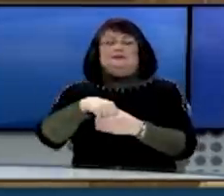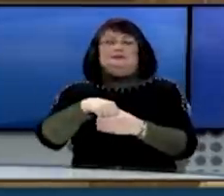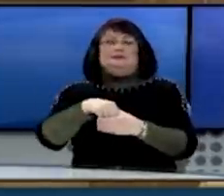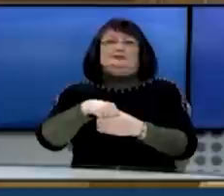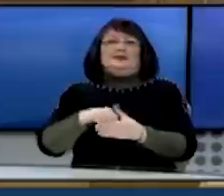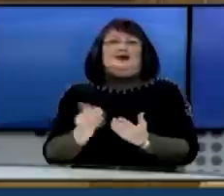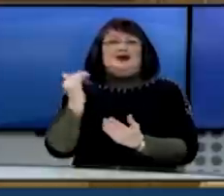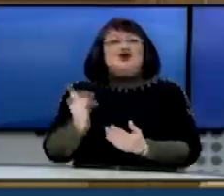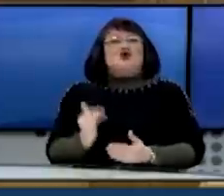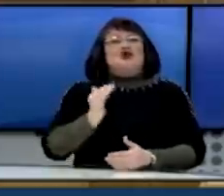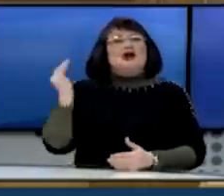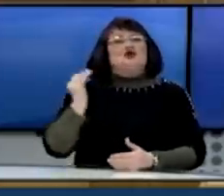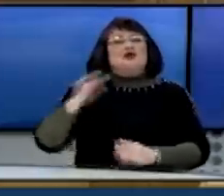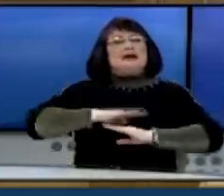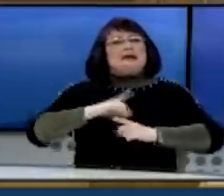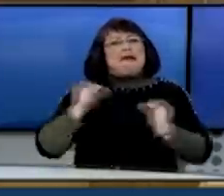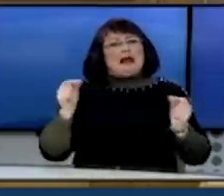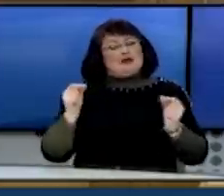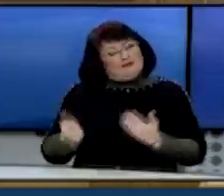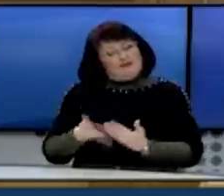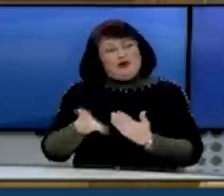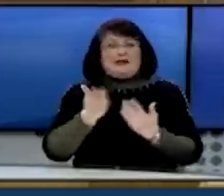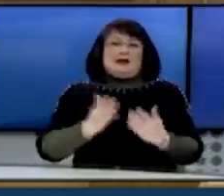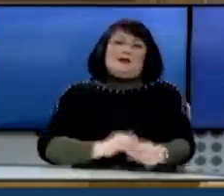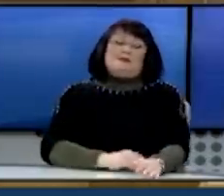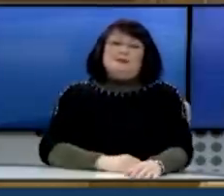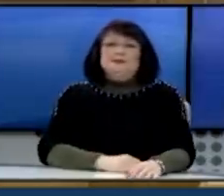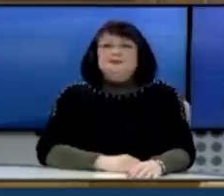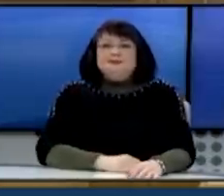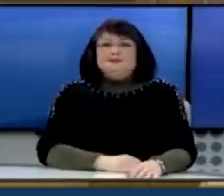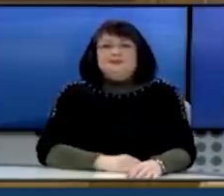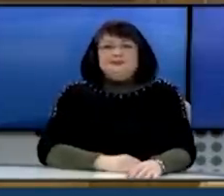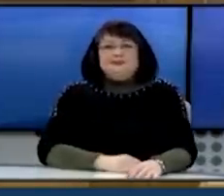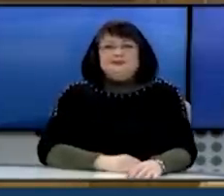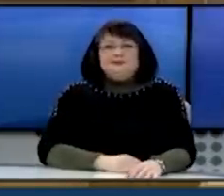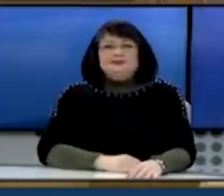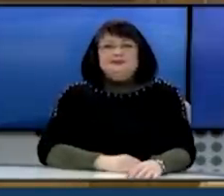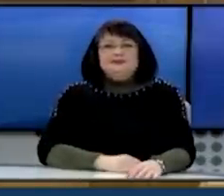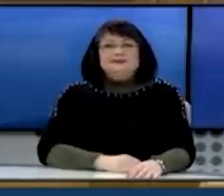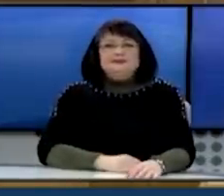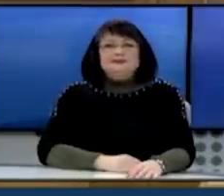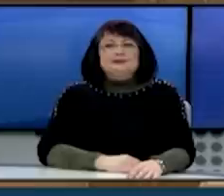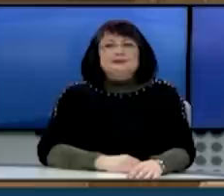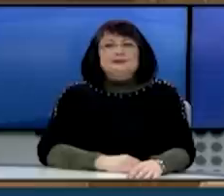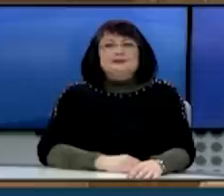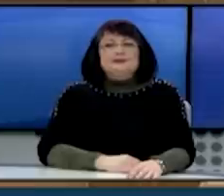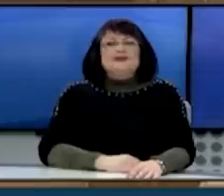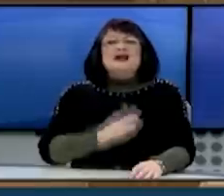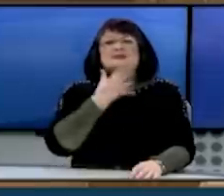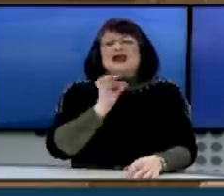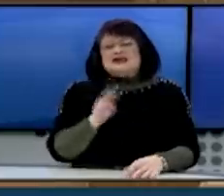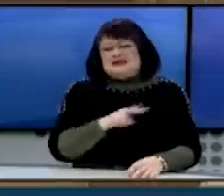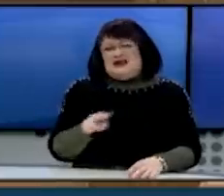της νότιο-ανατολικής πτέρυγας του ΝΑΤΟ. Και επειδή πλέον μοιάζεται όλο